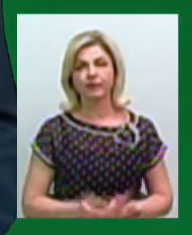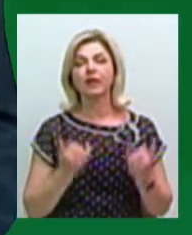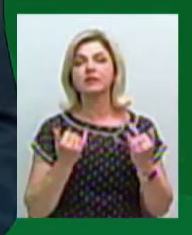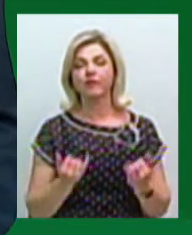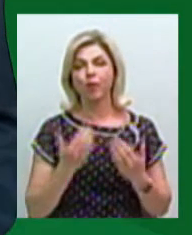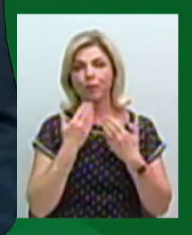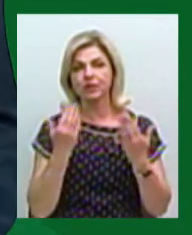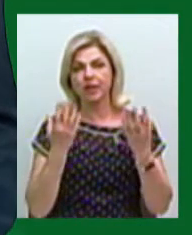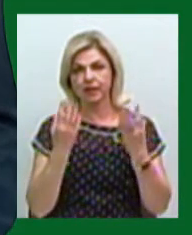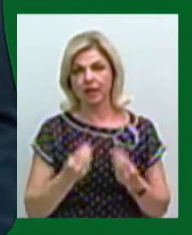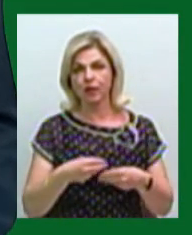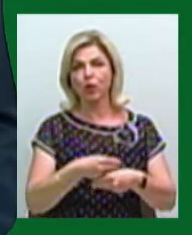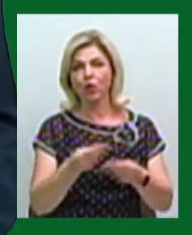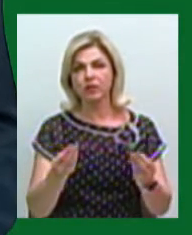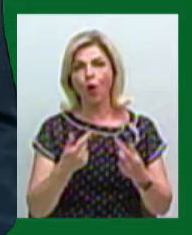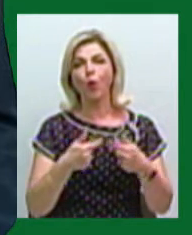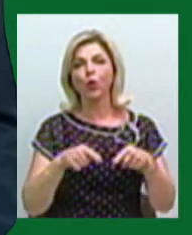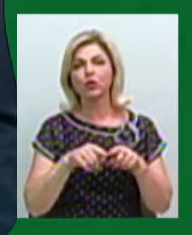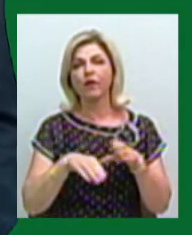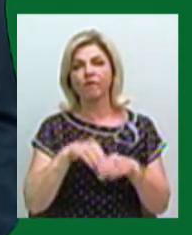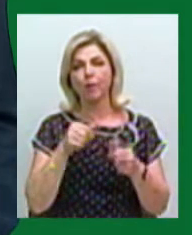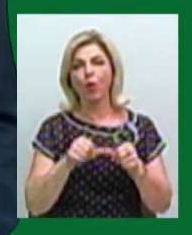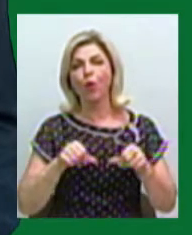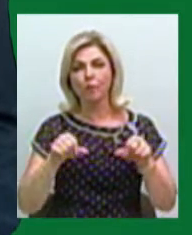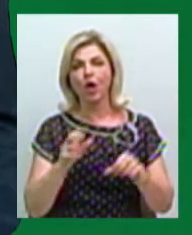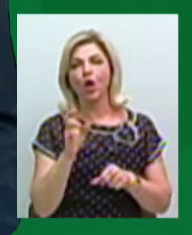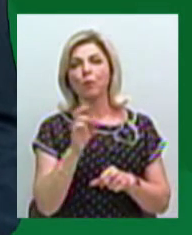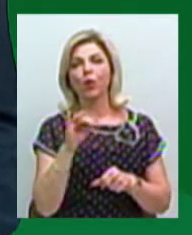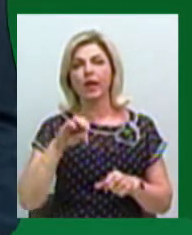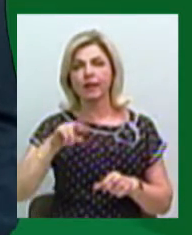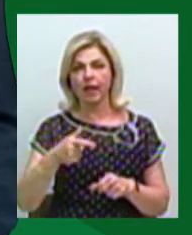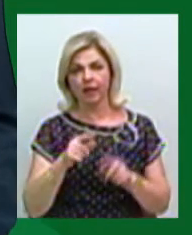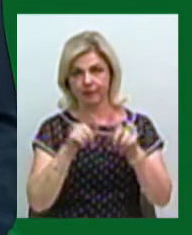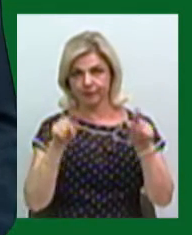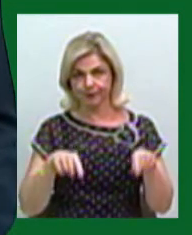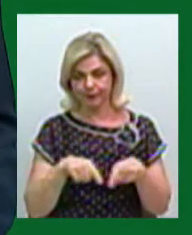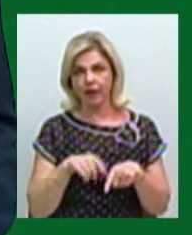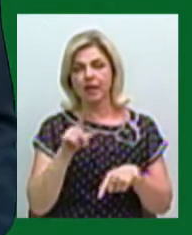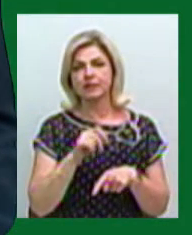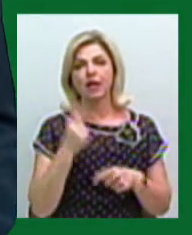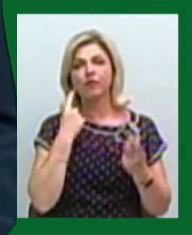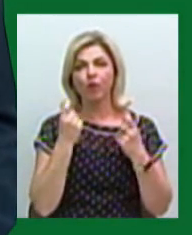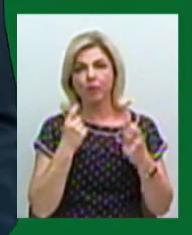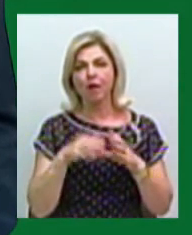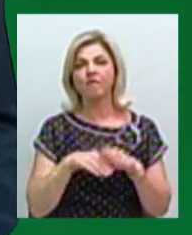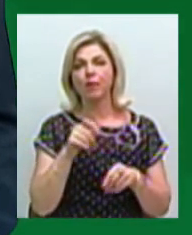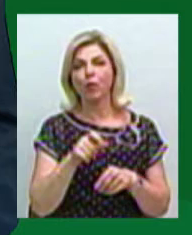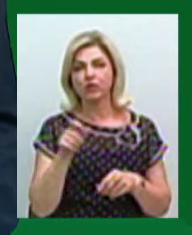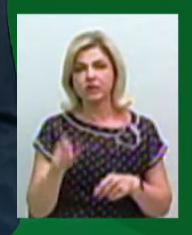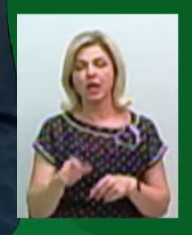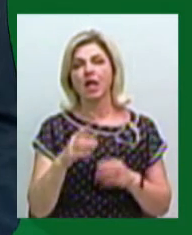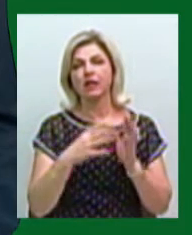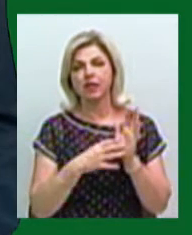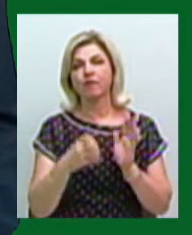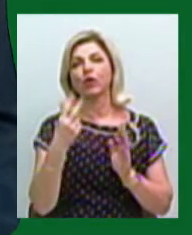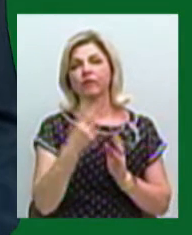Сьогодні останній день роздачі окружними виборчими комісіями бюлетенів та канцелярії. За даними Держреєстру виборців, на Миколаївщині